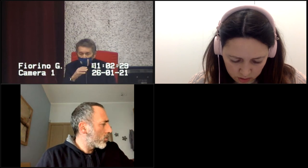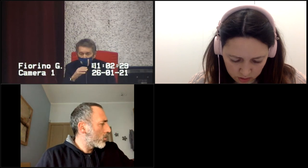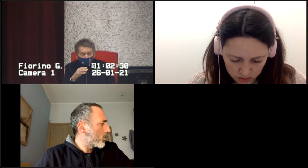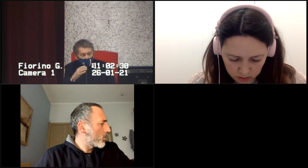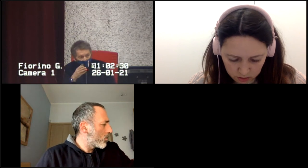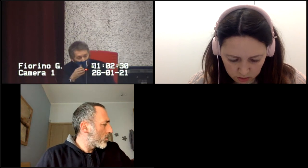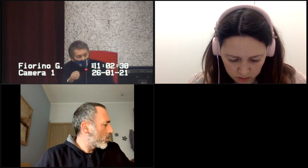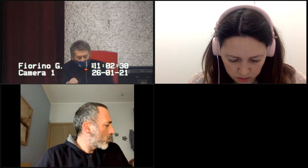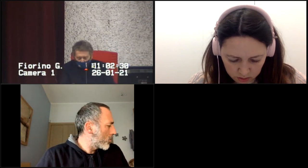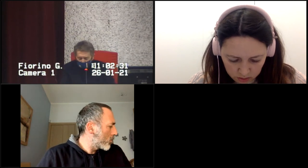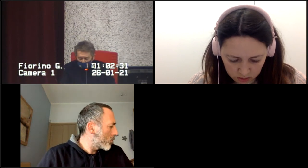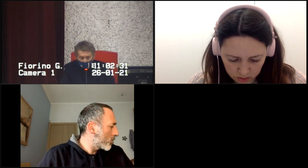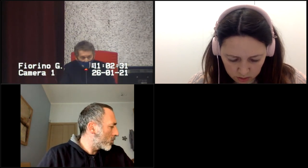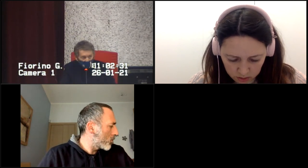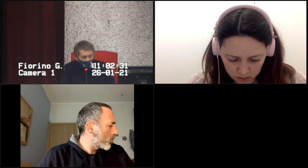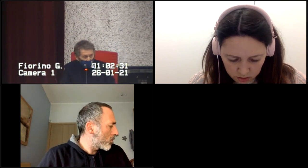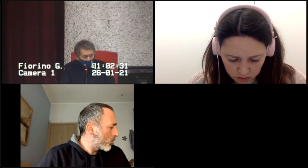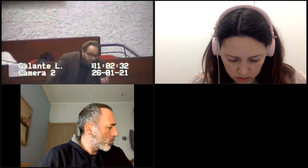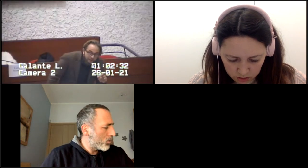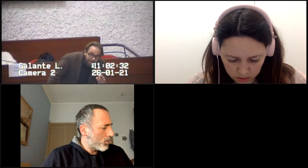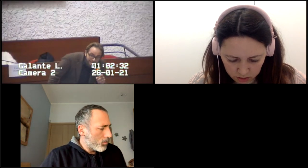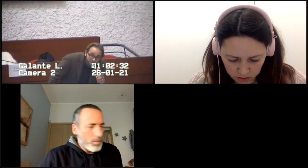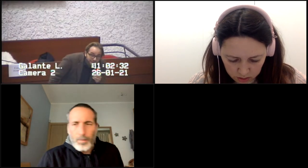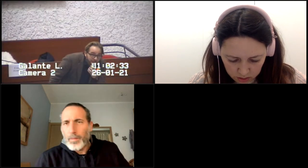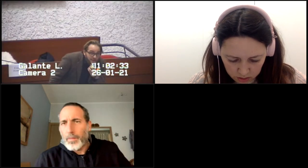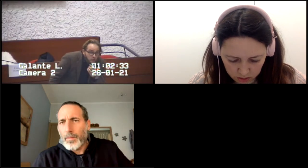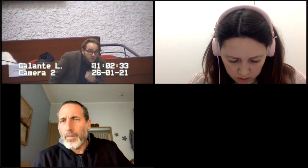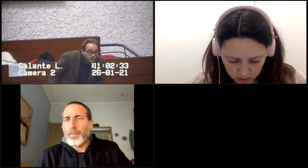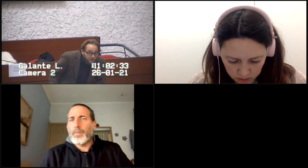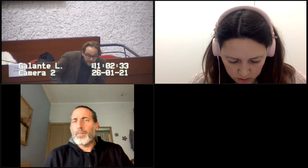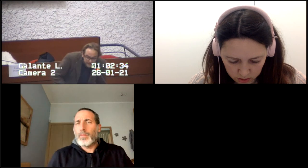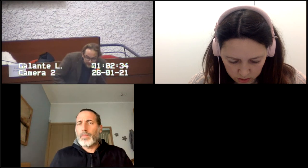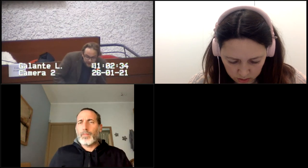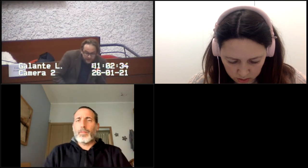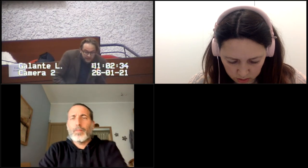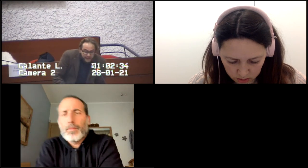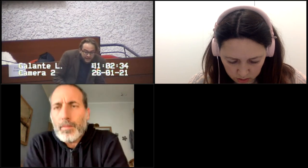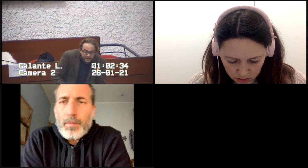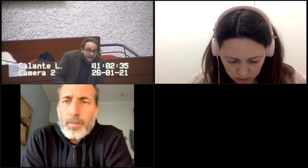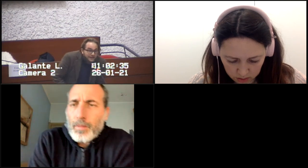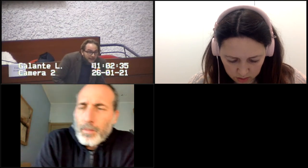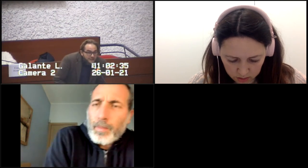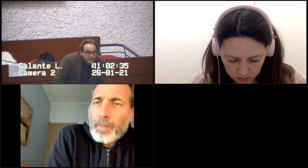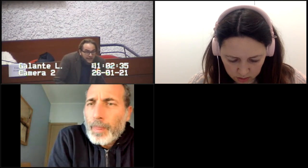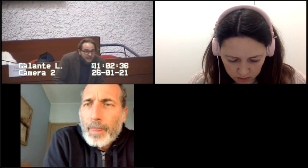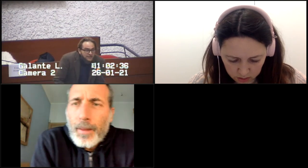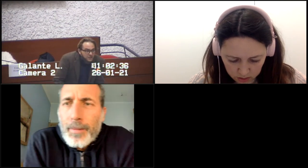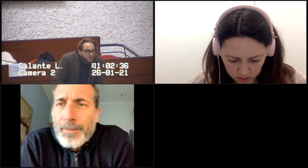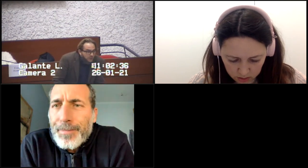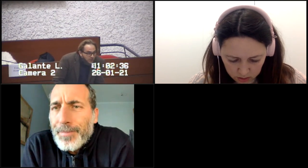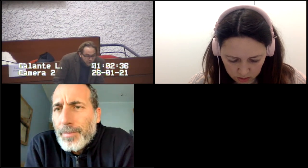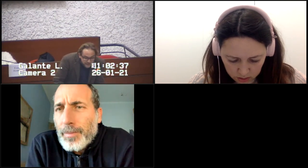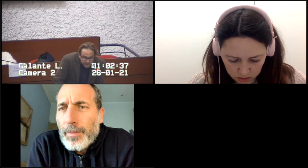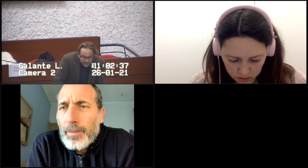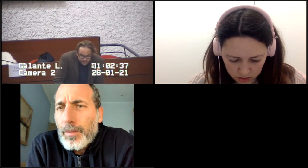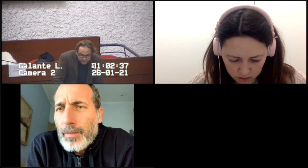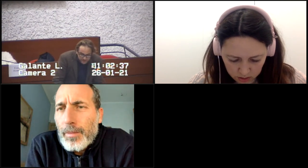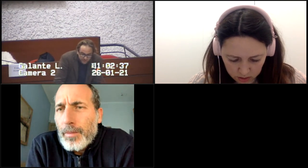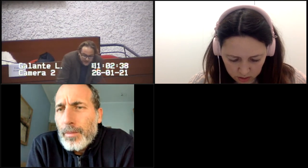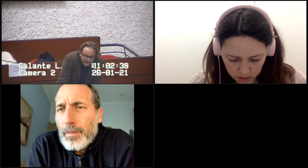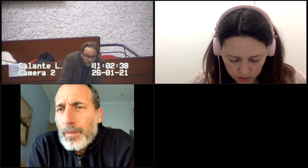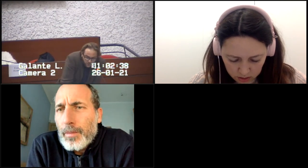del consiglio. Prego, consigliere Galante. Grazie Presidente, 2 minuti. Ringrazio anche in anticipo voi